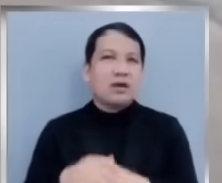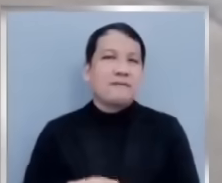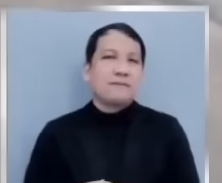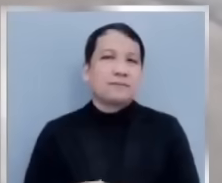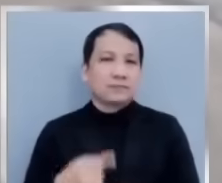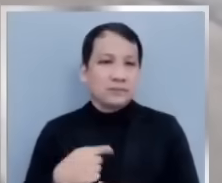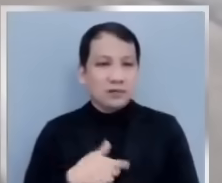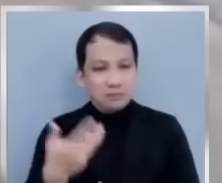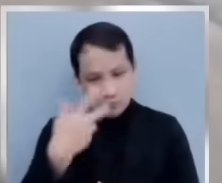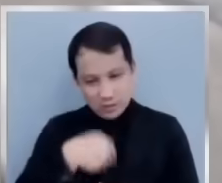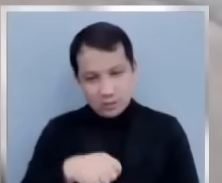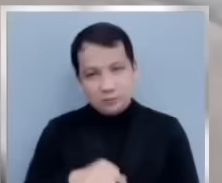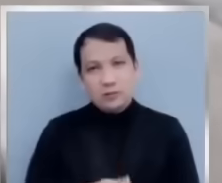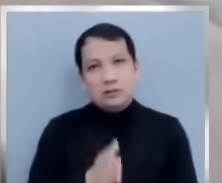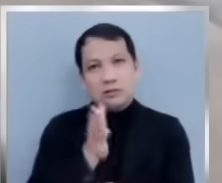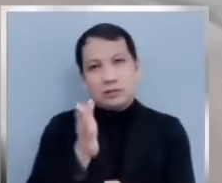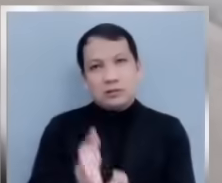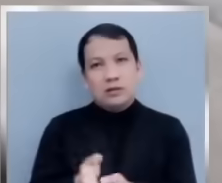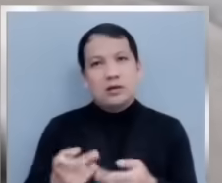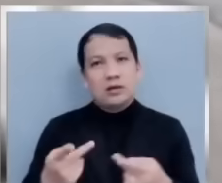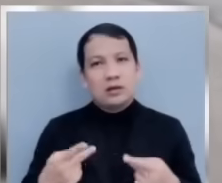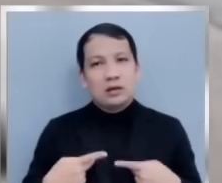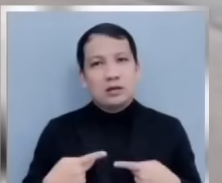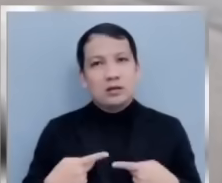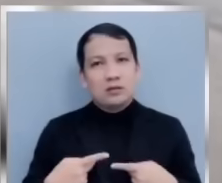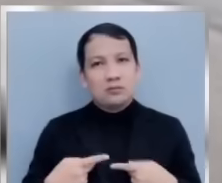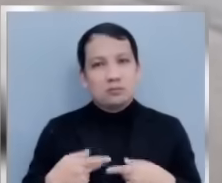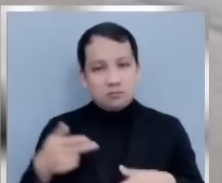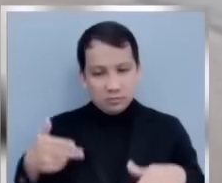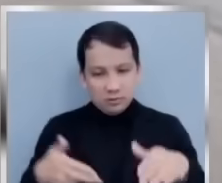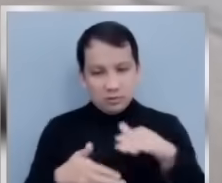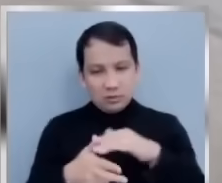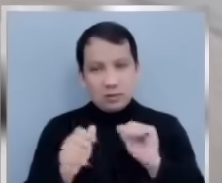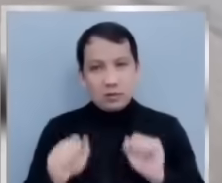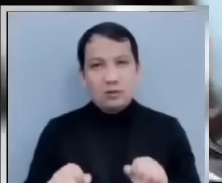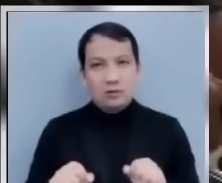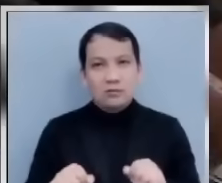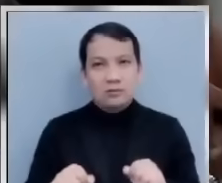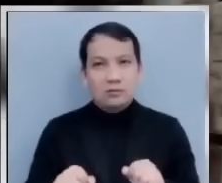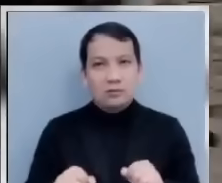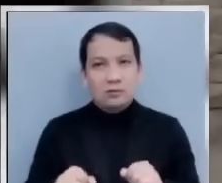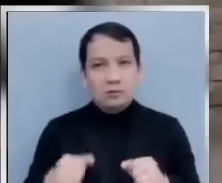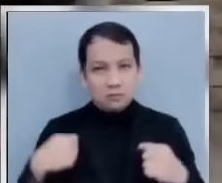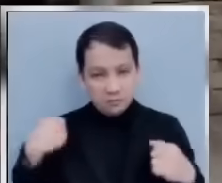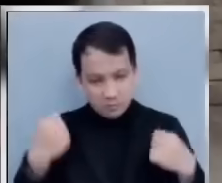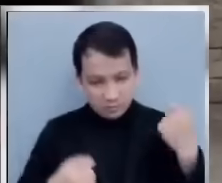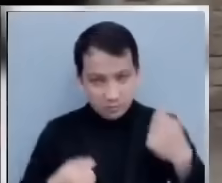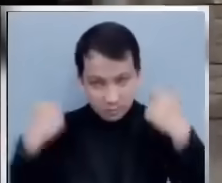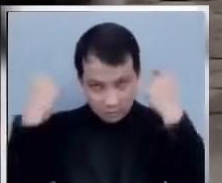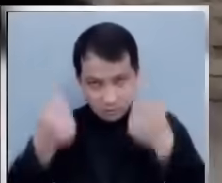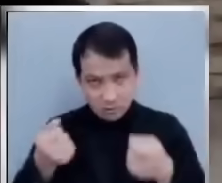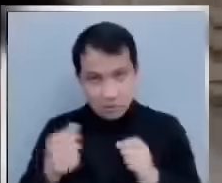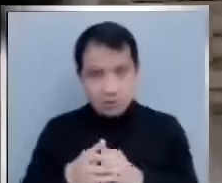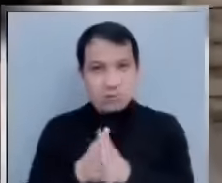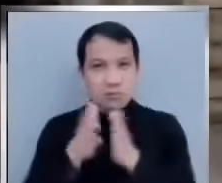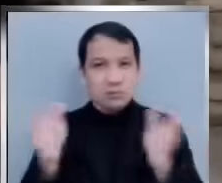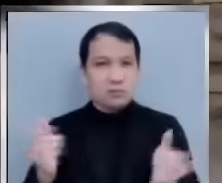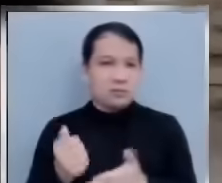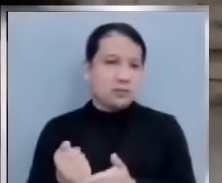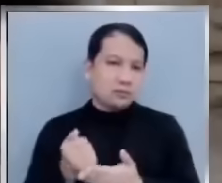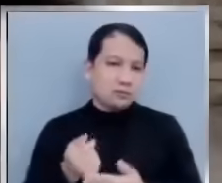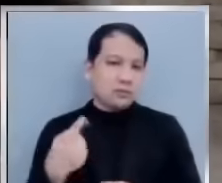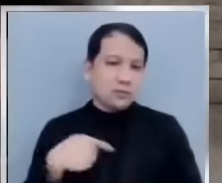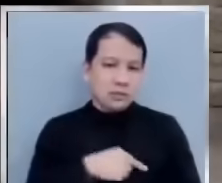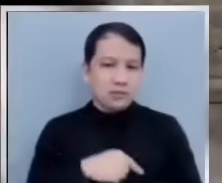yung may masisilungan para mapagsuot ng kapote. Malaking tulong din po ito, ma'am, para sa mga rider namin.